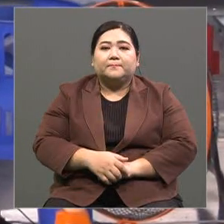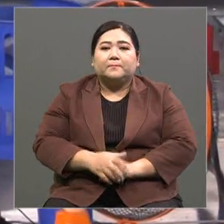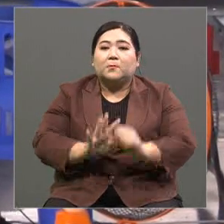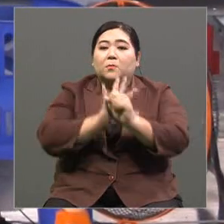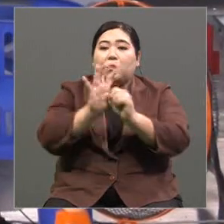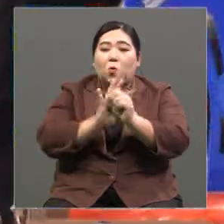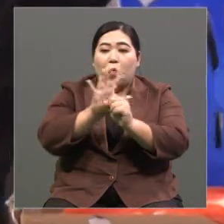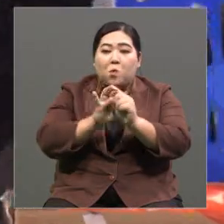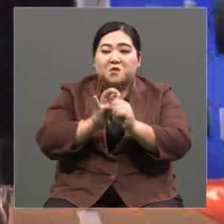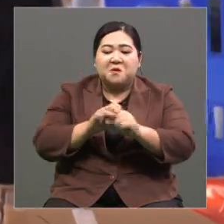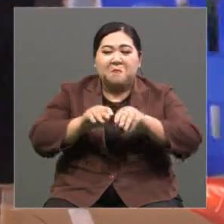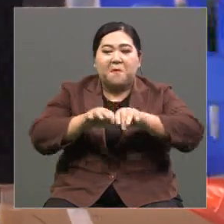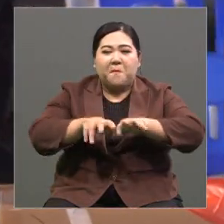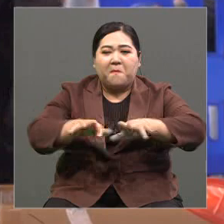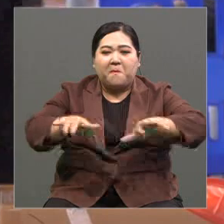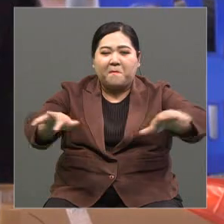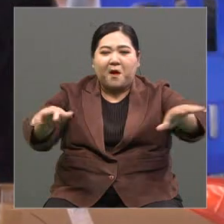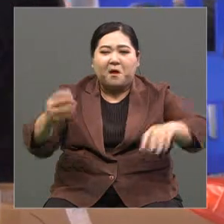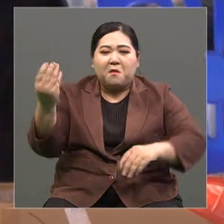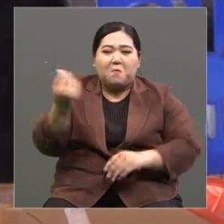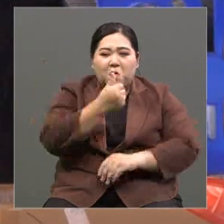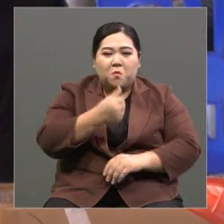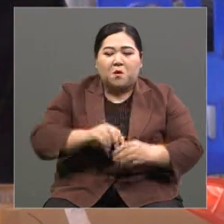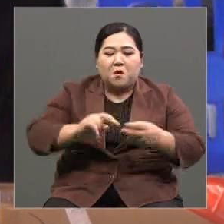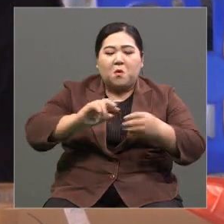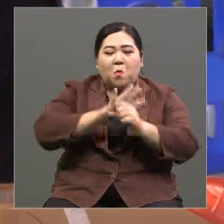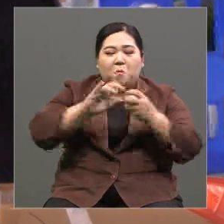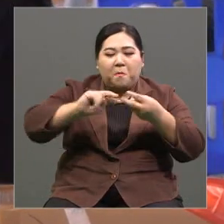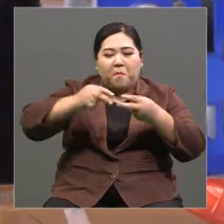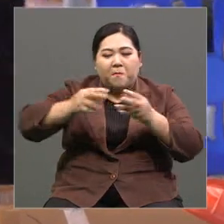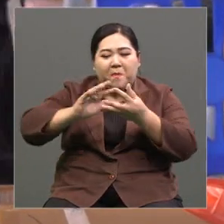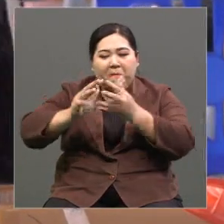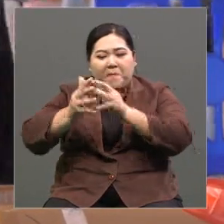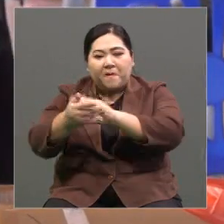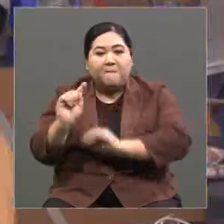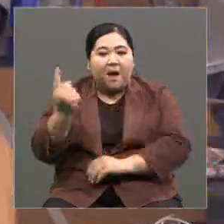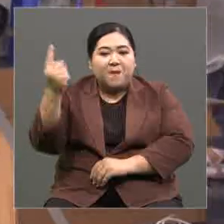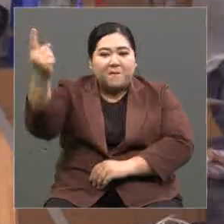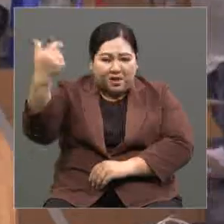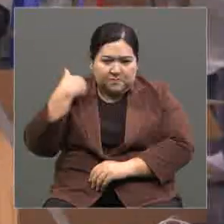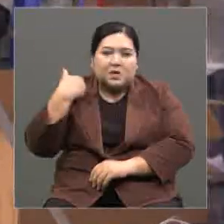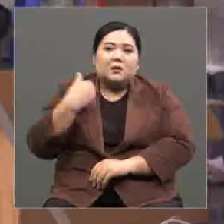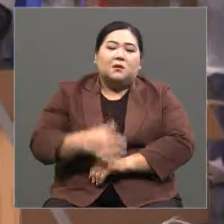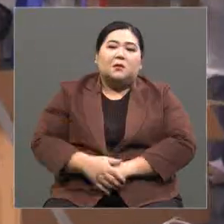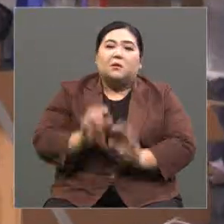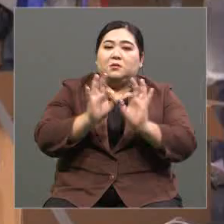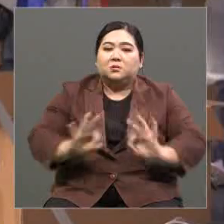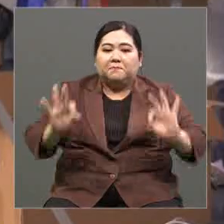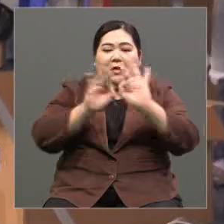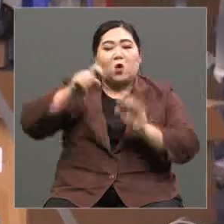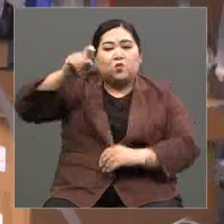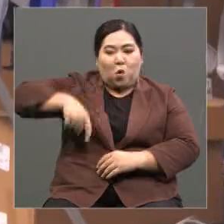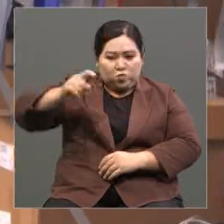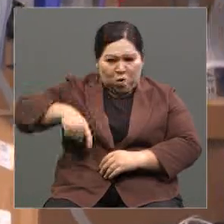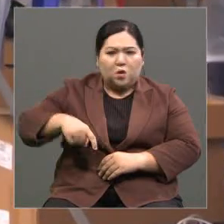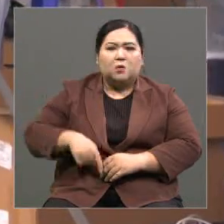โควิด 19ที่สูงมากเป็นการเอื้ออำนวยต่อกันกลายพันธุ์ทำให้เกิดเป็นสายพันธุ์ใหม่ได้ดังนั้นจำเป็นอย่างยิ่งครับที่ต้อง